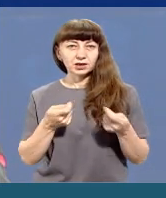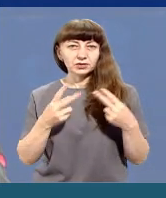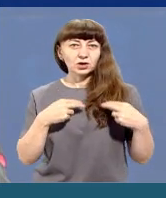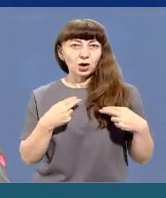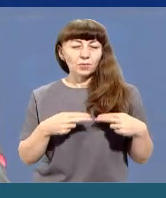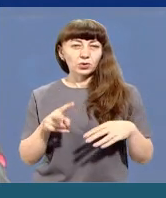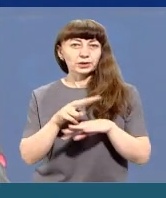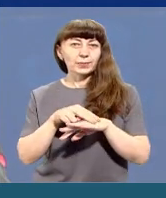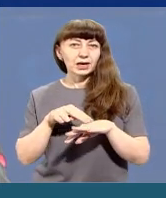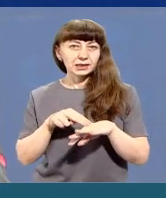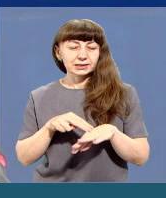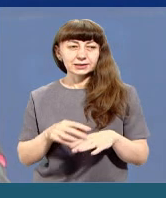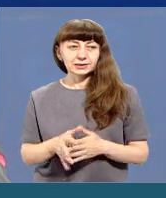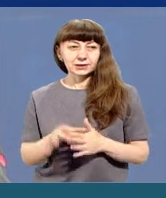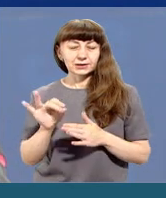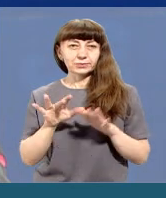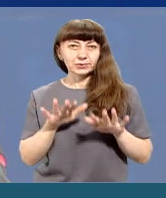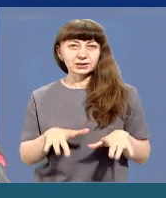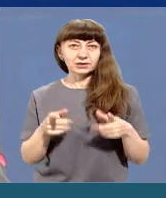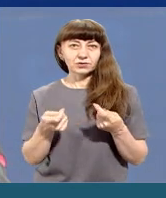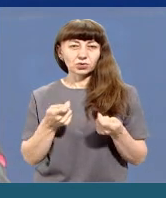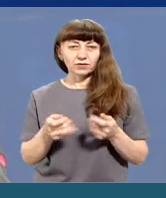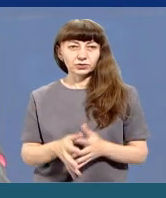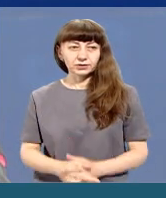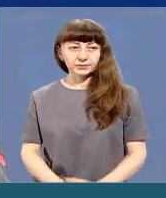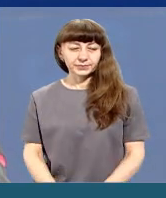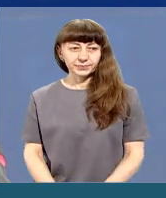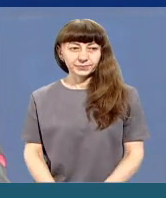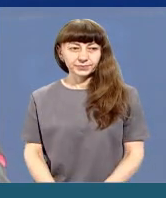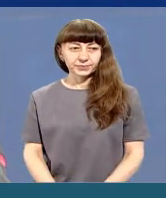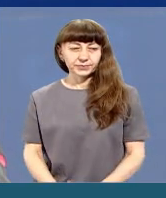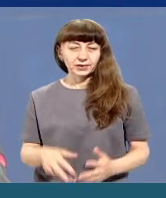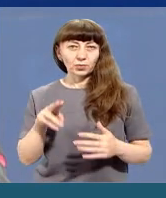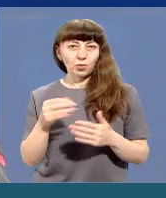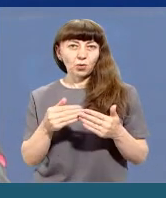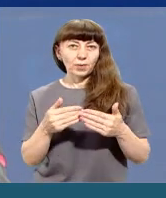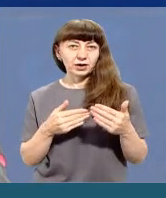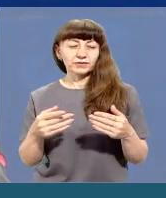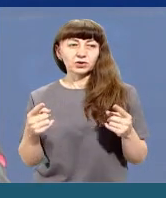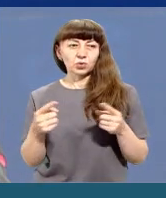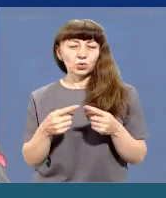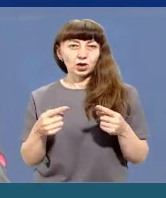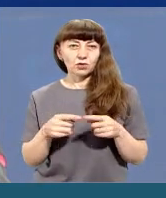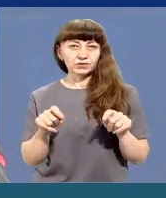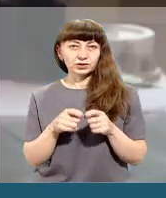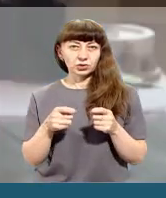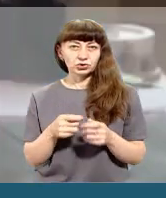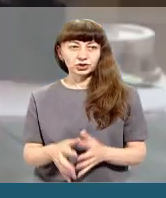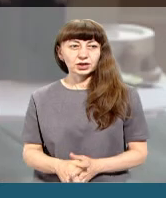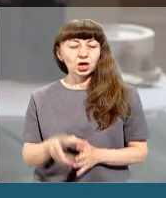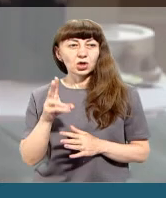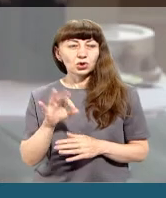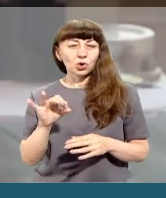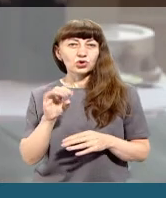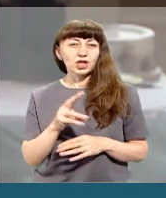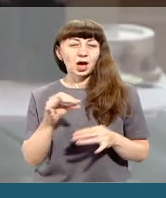работы правоохранительных и местных исполнительных органов по профилактике уголовных правонарушений. Однако